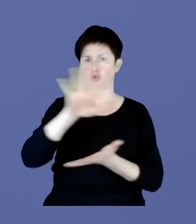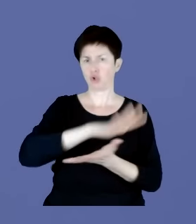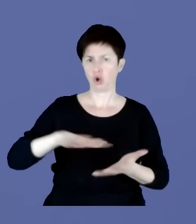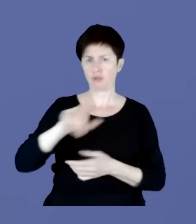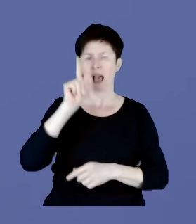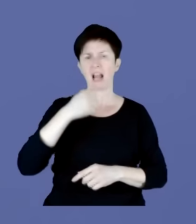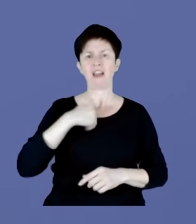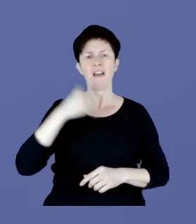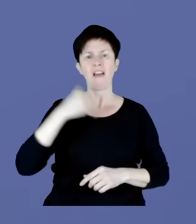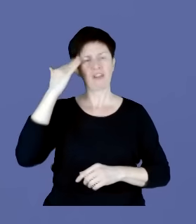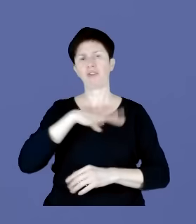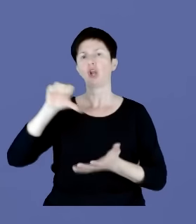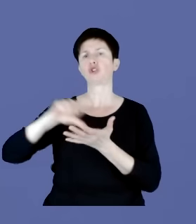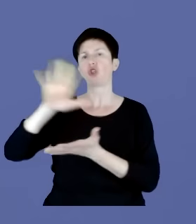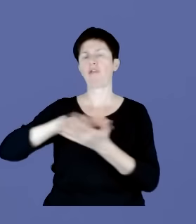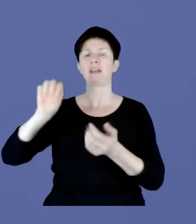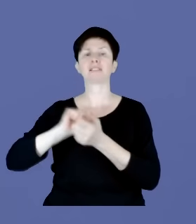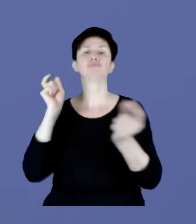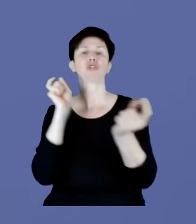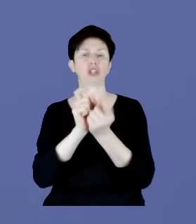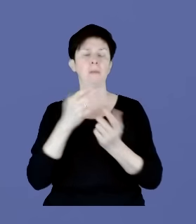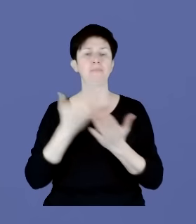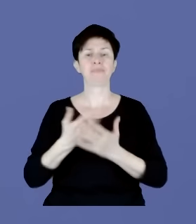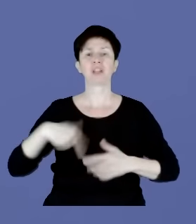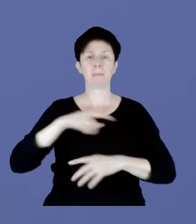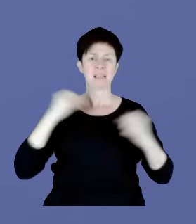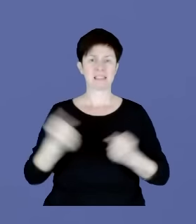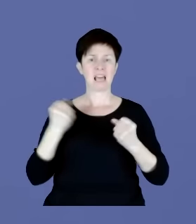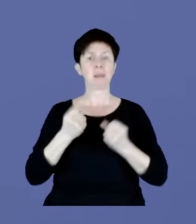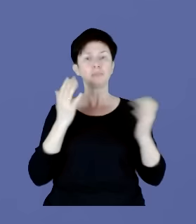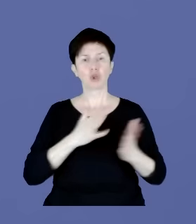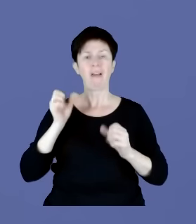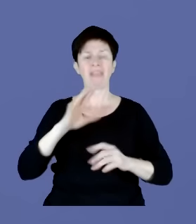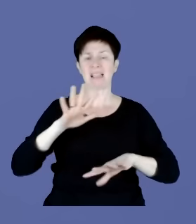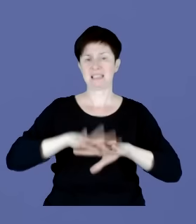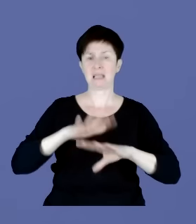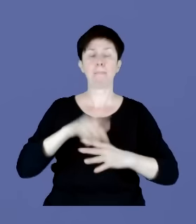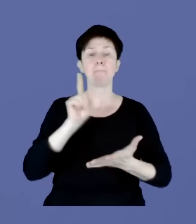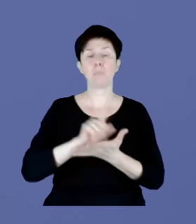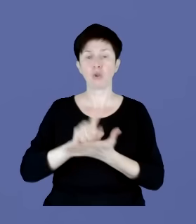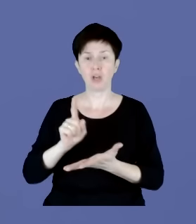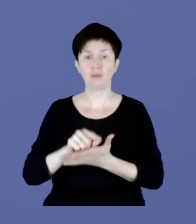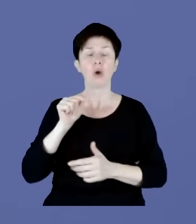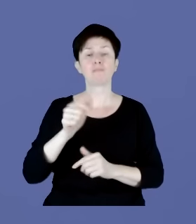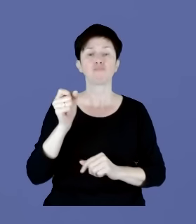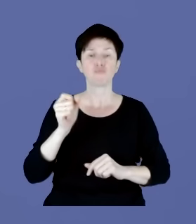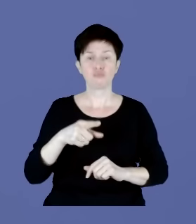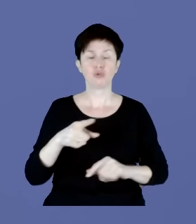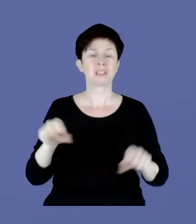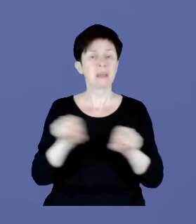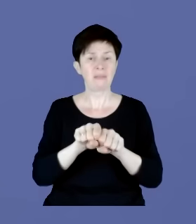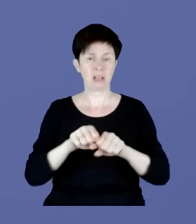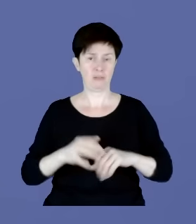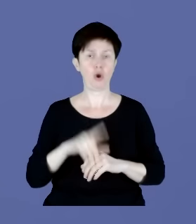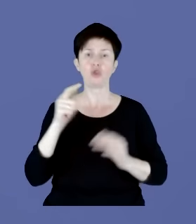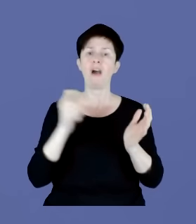jest przeciwko temu. Więc staraliśmy się przygotować taki system podatkowy, w którym występować będzie sprawiedliwość. To wymaga wielu